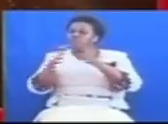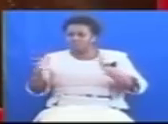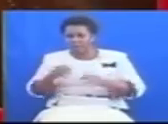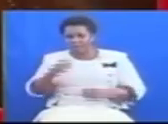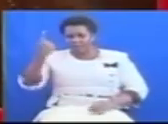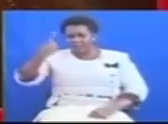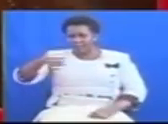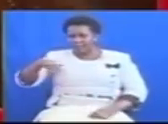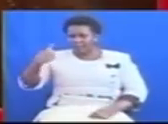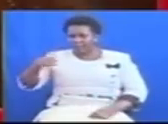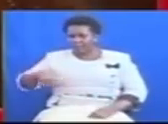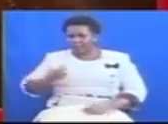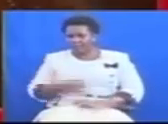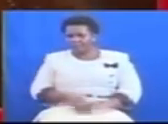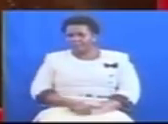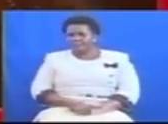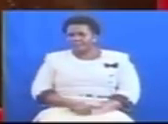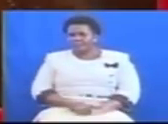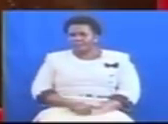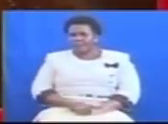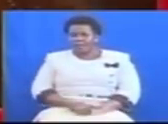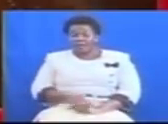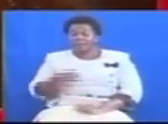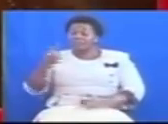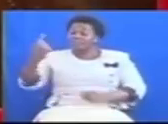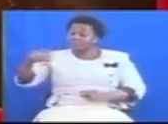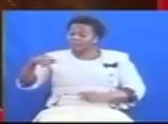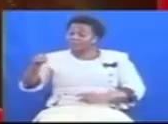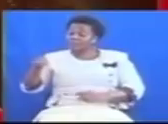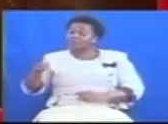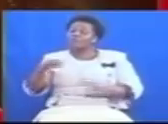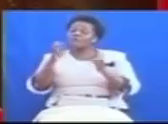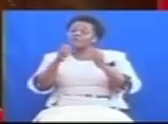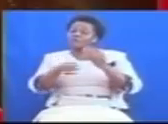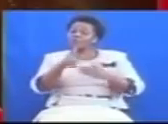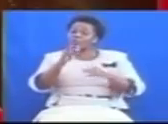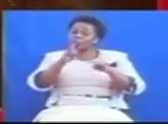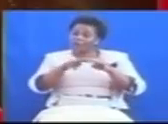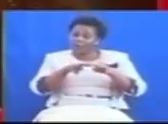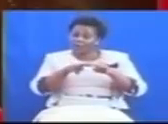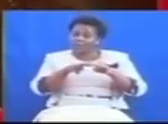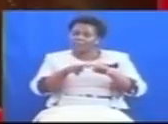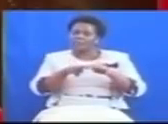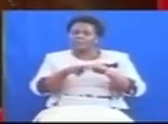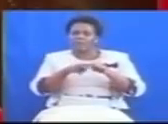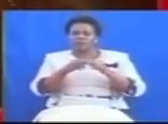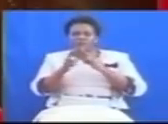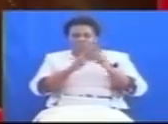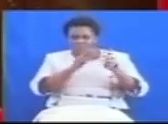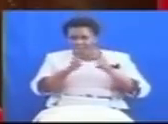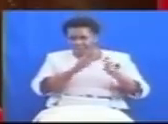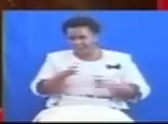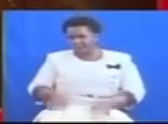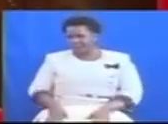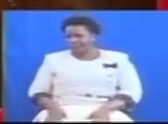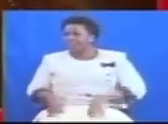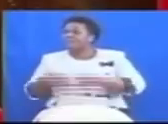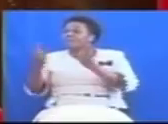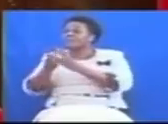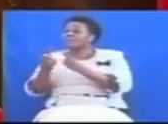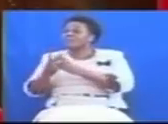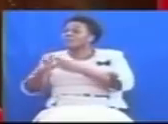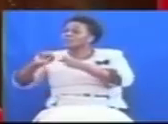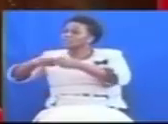kisera ambazo ndio zinashughulikiwa katika vikao vya viongozi. Lakini kuna yale mambo ya kila siku kwamba afisa wa forodha